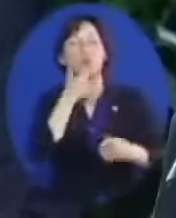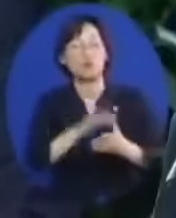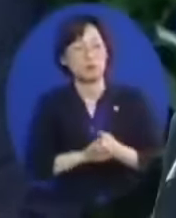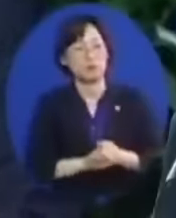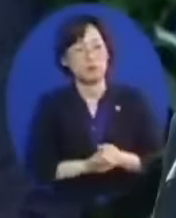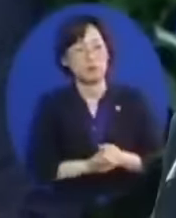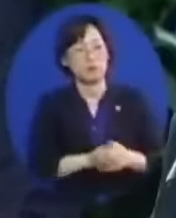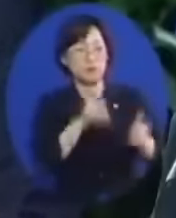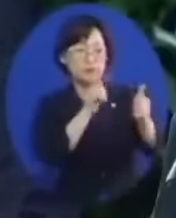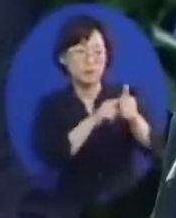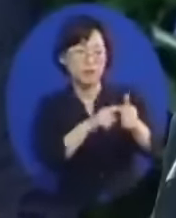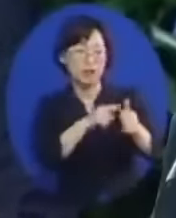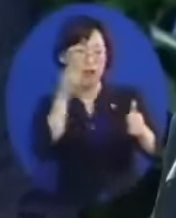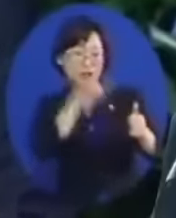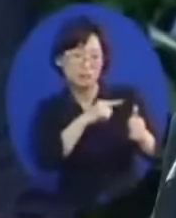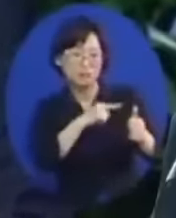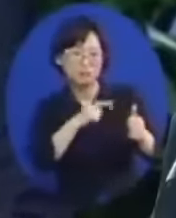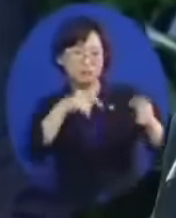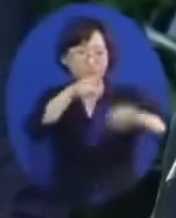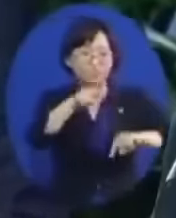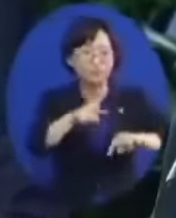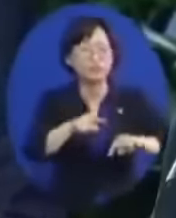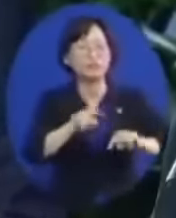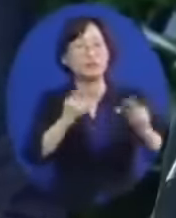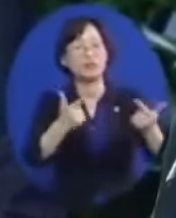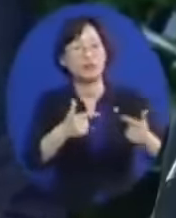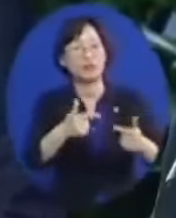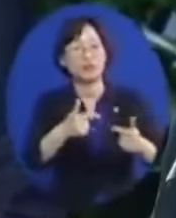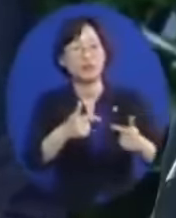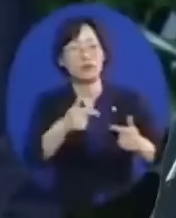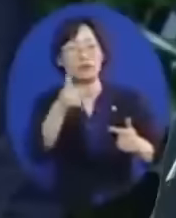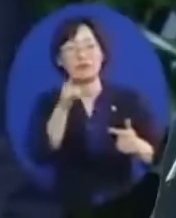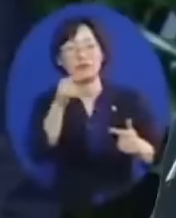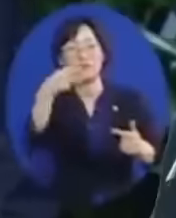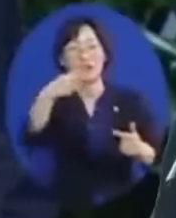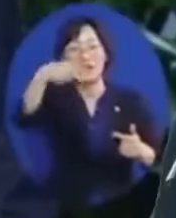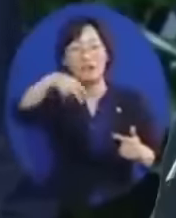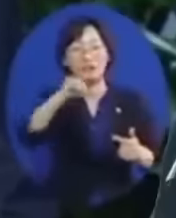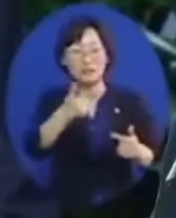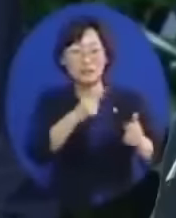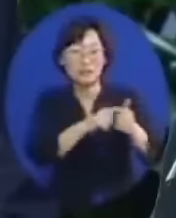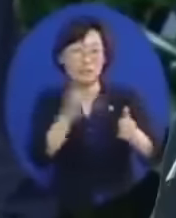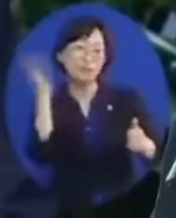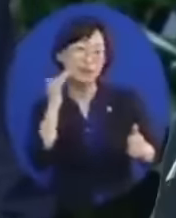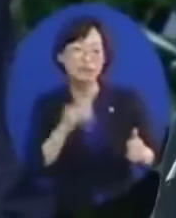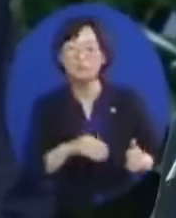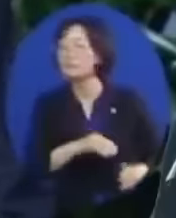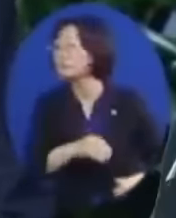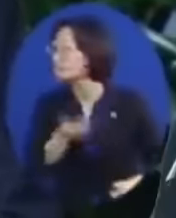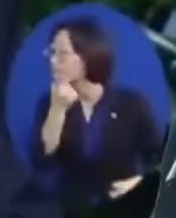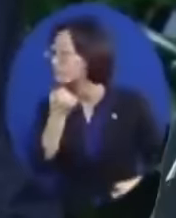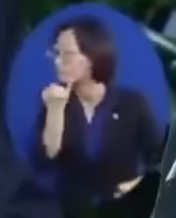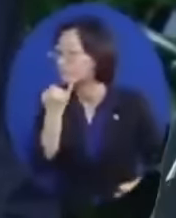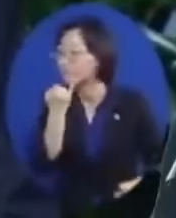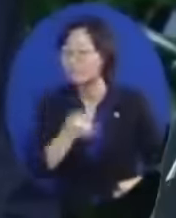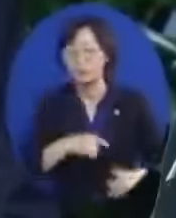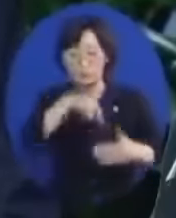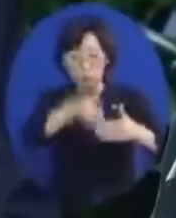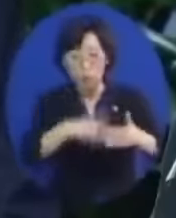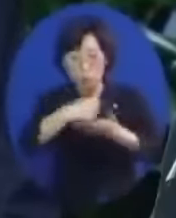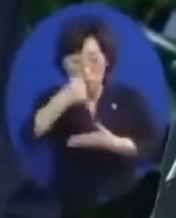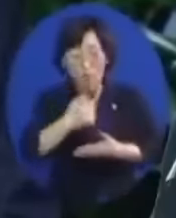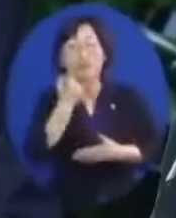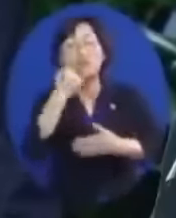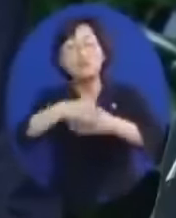그는 악을 악으로 갚지 않았었습니다. 넬슨 만델라야말로 오른뺨을 치는 자에게 왼뺨 돌려대고 속옷을 달았는데